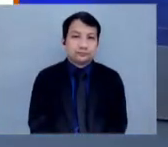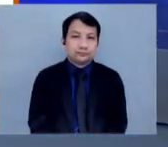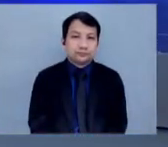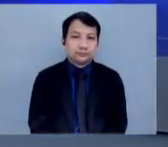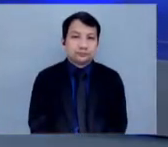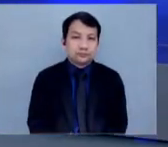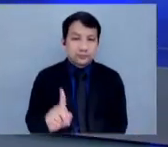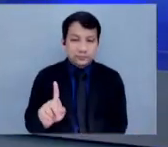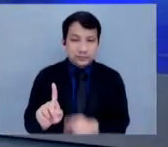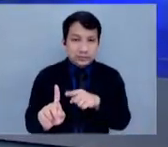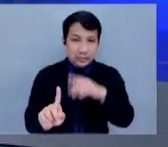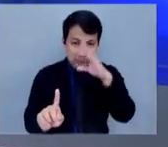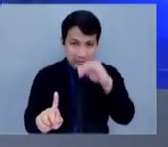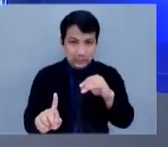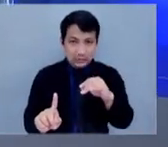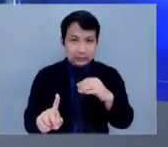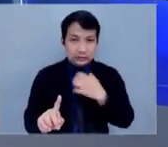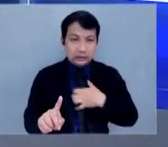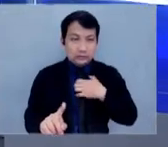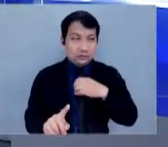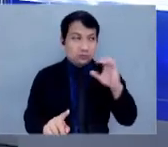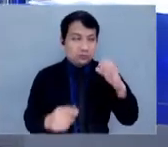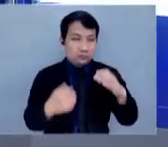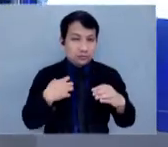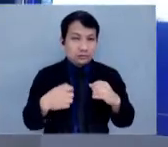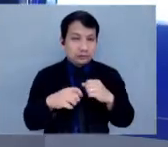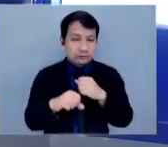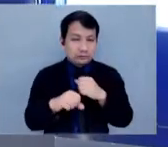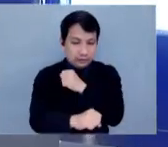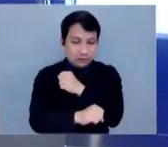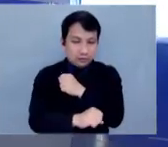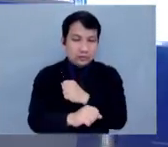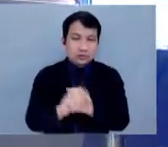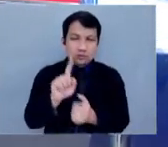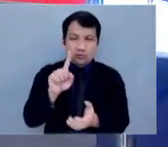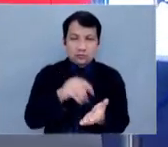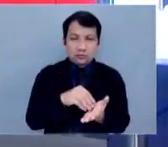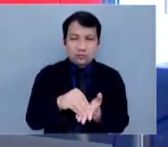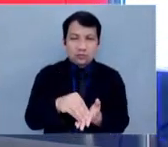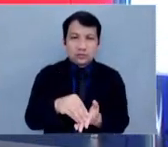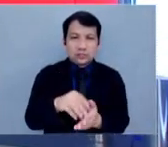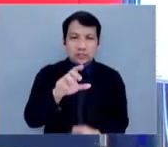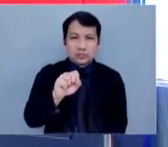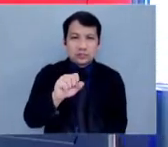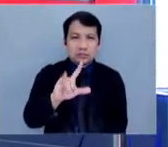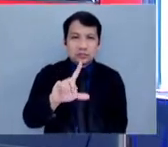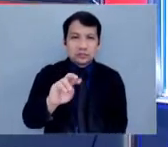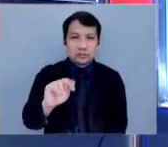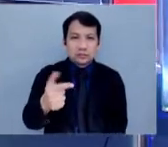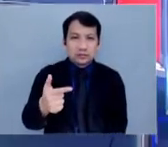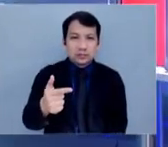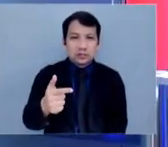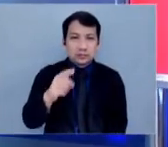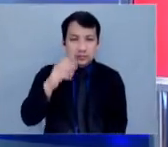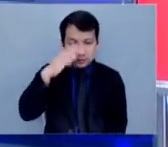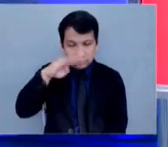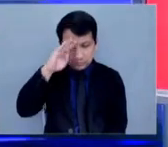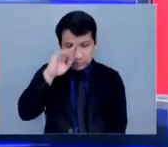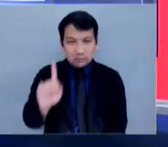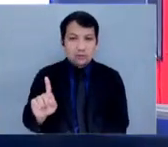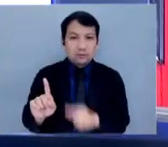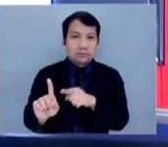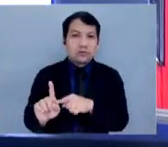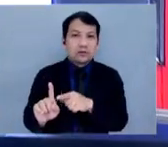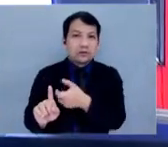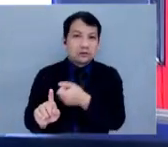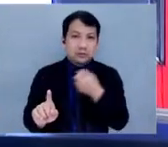ninakawan umano sila ng 1,000,000 piso sa Silang Cavite. Pero nang silipin sa CCTV, nabistong siya rin pala ang kumuha ng